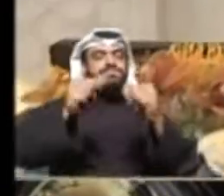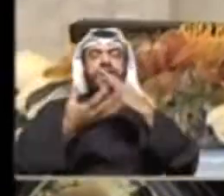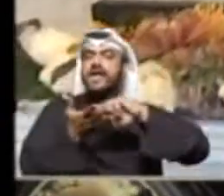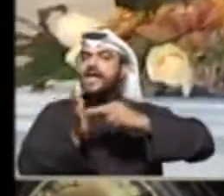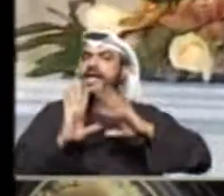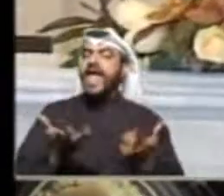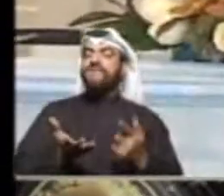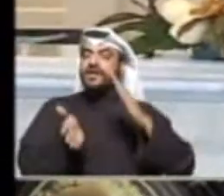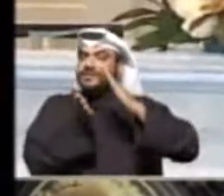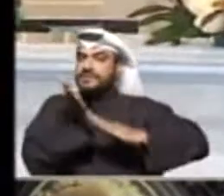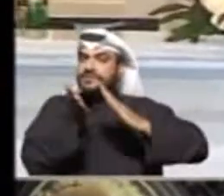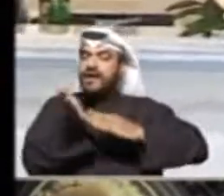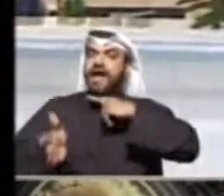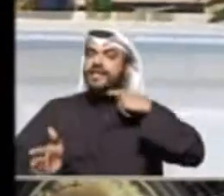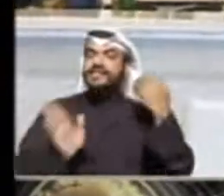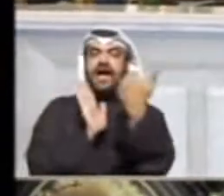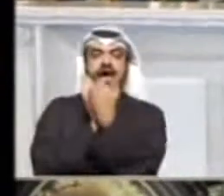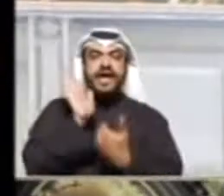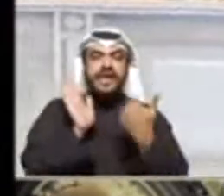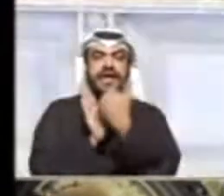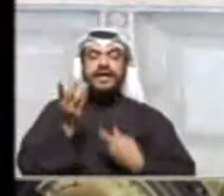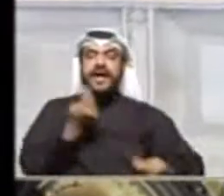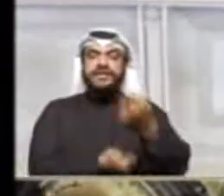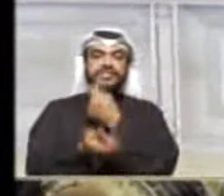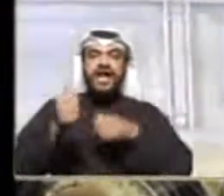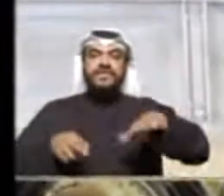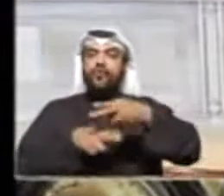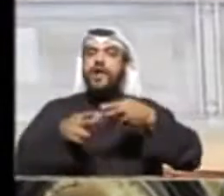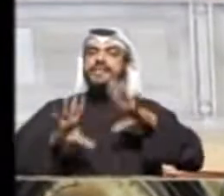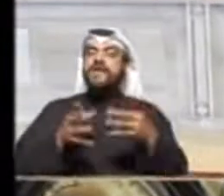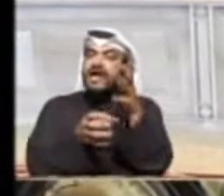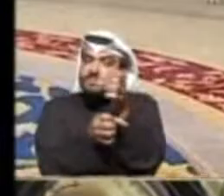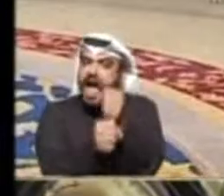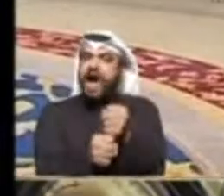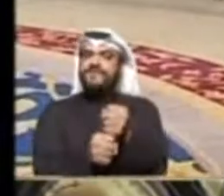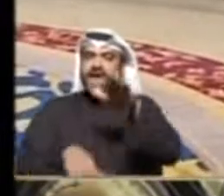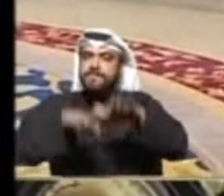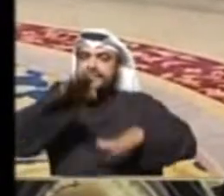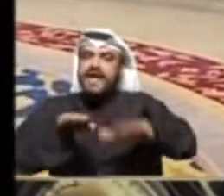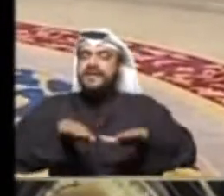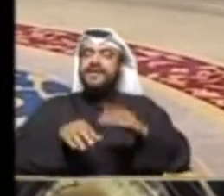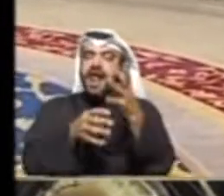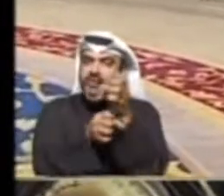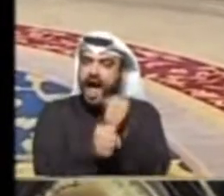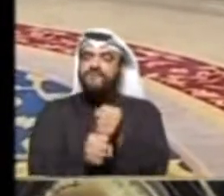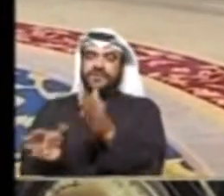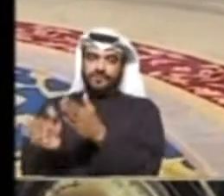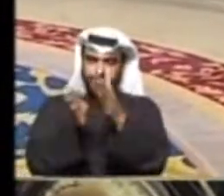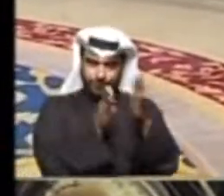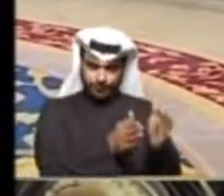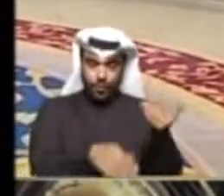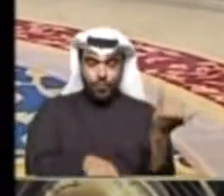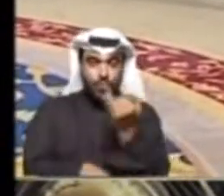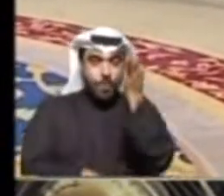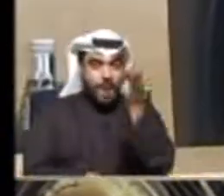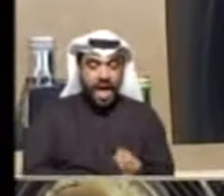للمخاطر التي تواجه الاقتصاد الوطني. كما اطلع مجلس الوزراء على طلب الجهاز المركزي للمناقصات العامة بناء على